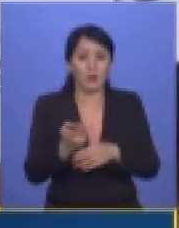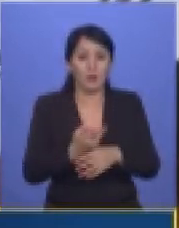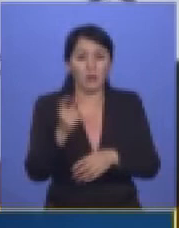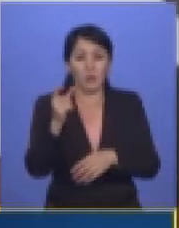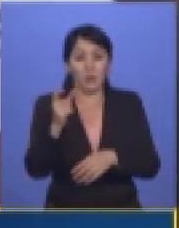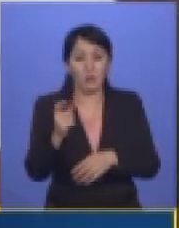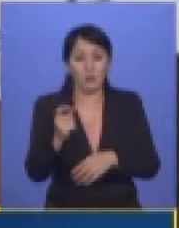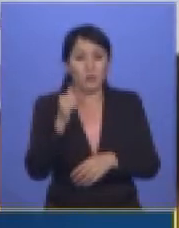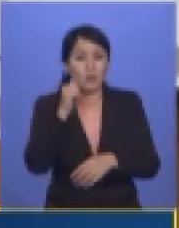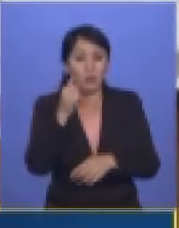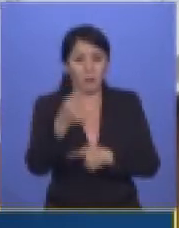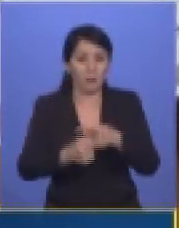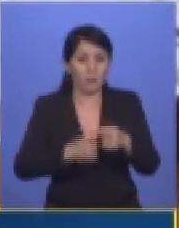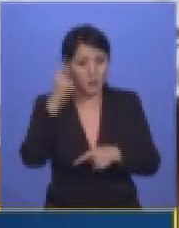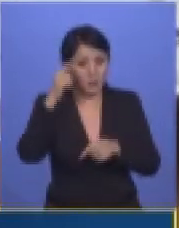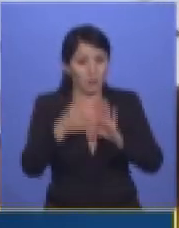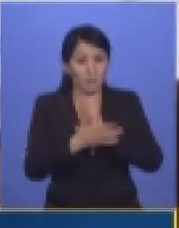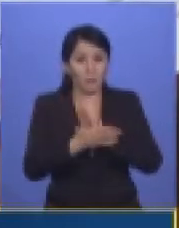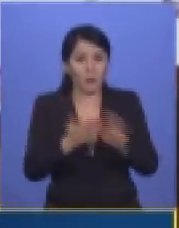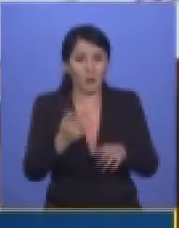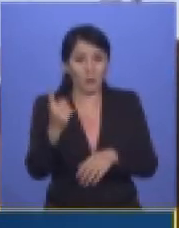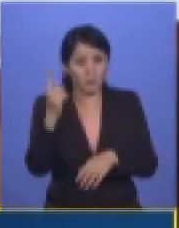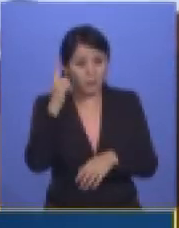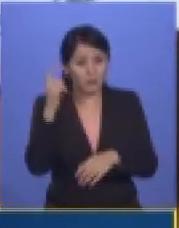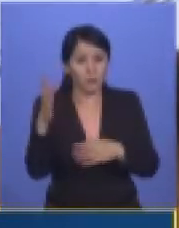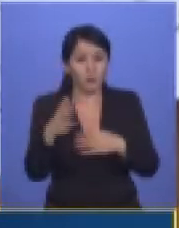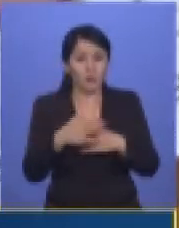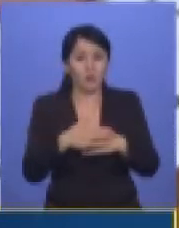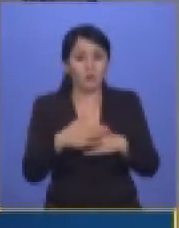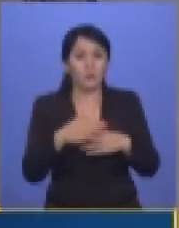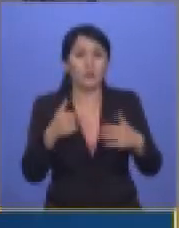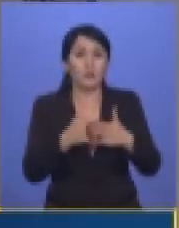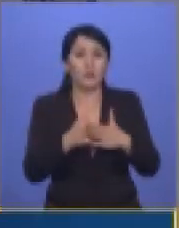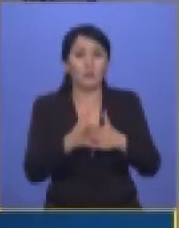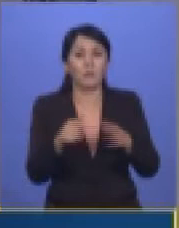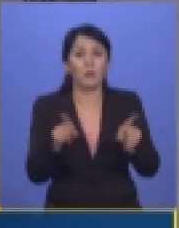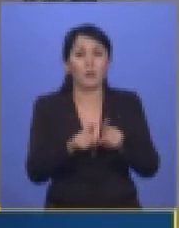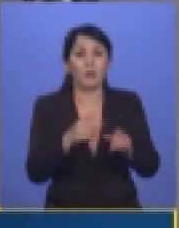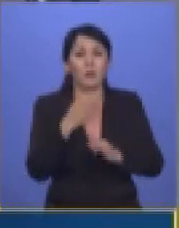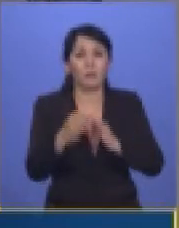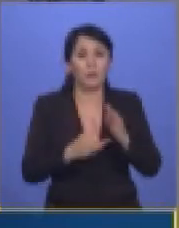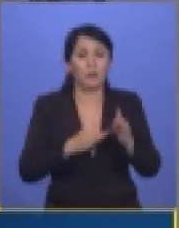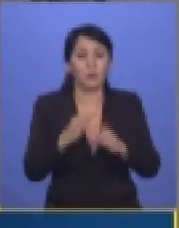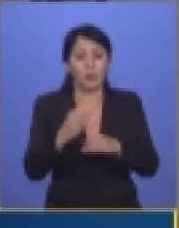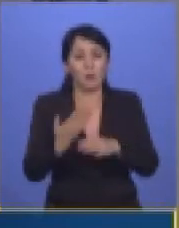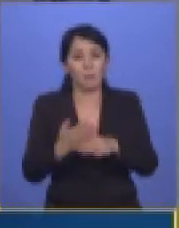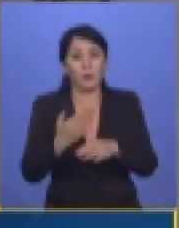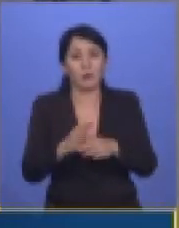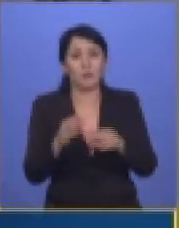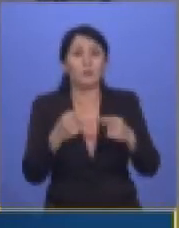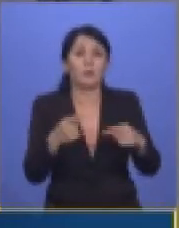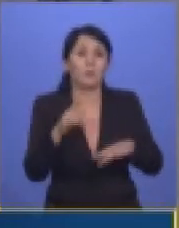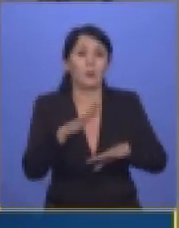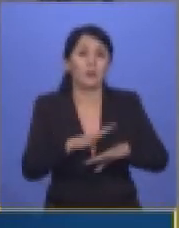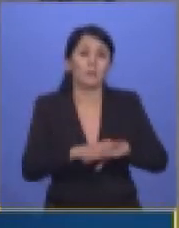қалғанын тек келесі күні түсінген. Алаяқтар қоңырау шалуларын тоқтатпай, осыған ұқсас әңгімелерді айтып, несие ресімдеу үшін оны басқа